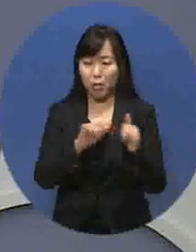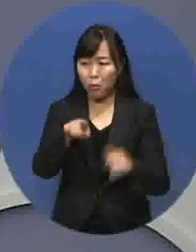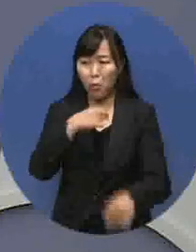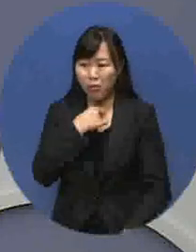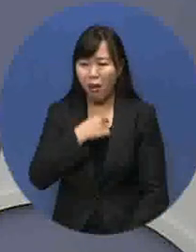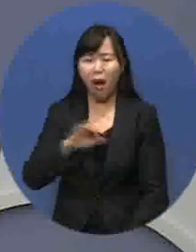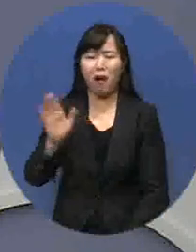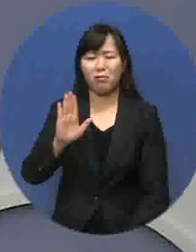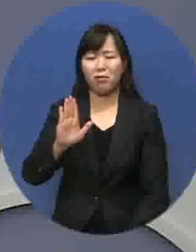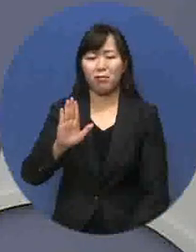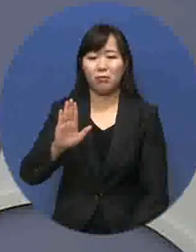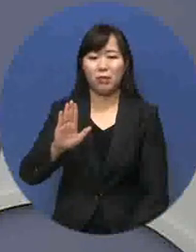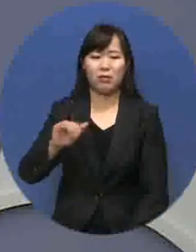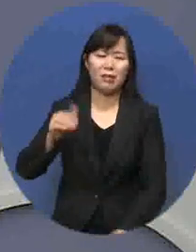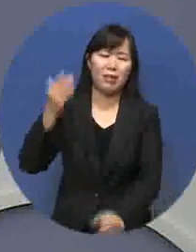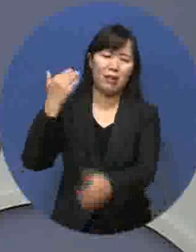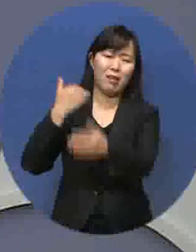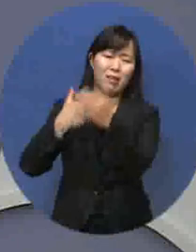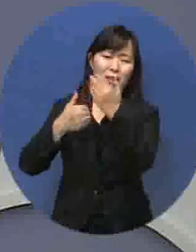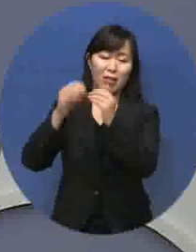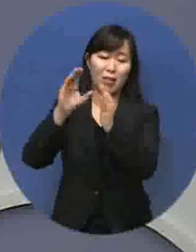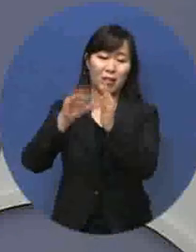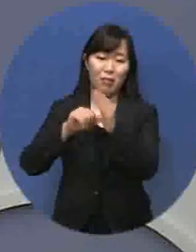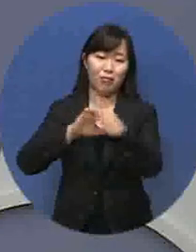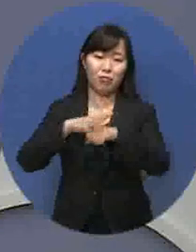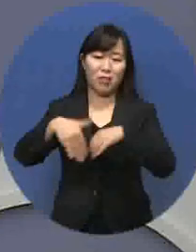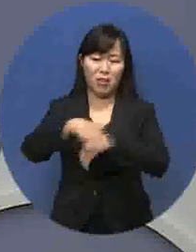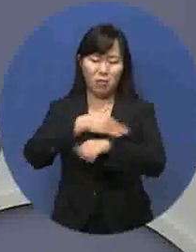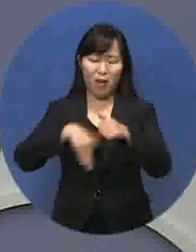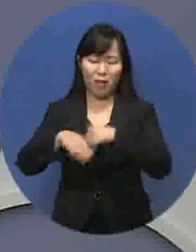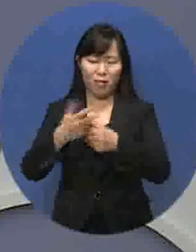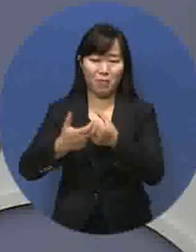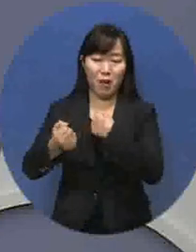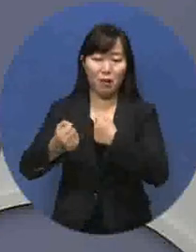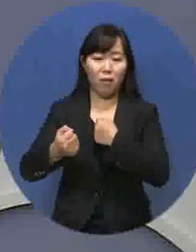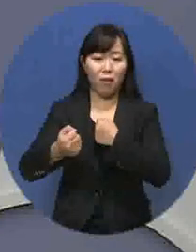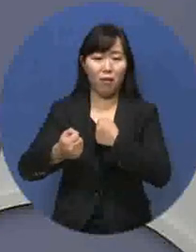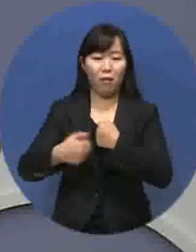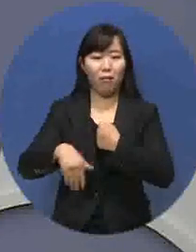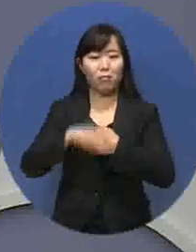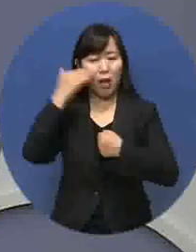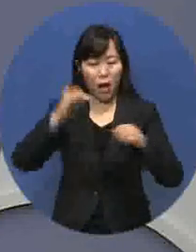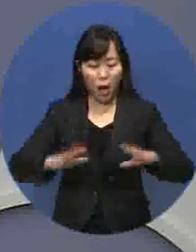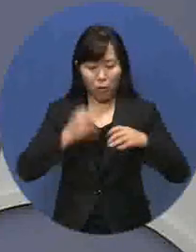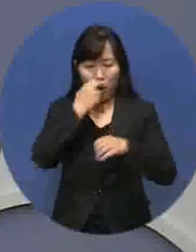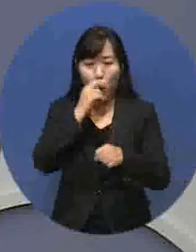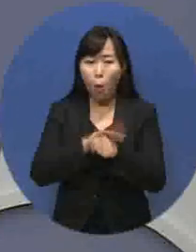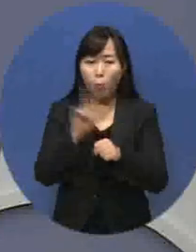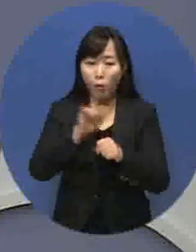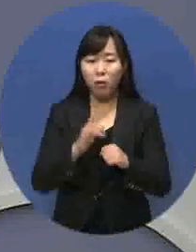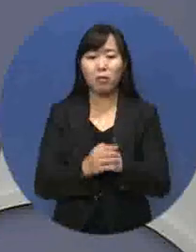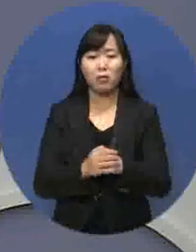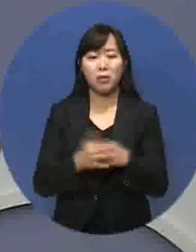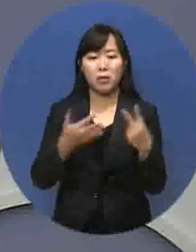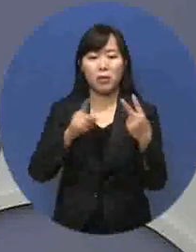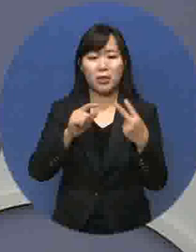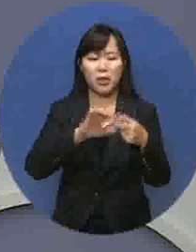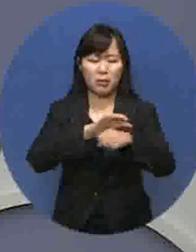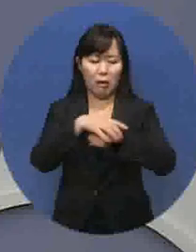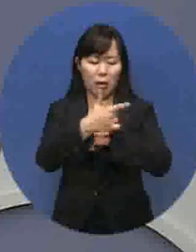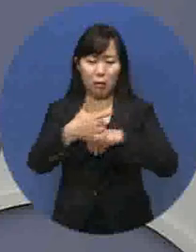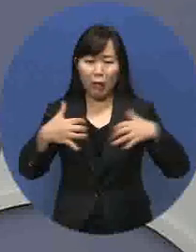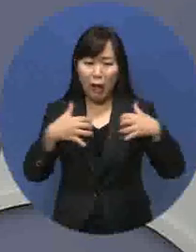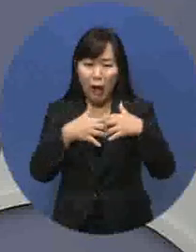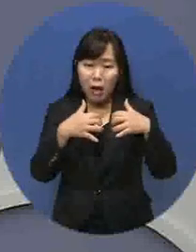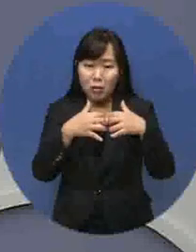그렇지. 어쨌든 그때 이제 국제 정세에 의해서 나눠졌고 저희가 이제 몹시 억울한 우리나라가 몹시 억울한 거는 사실 2차 대전 전범국이